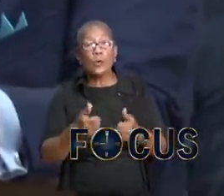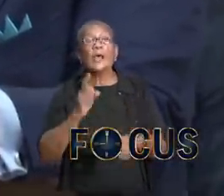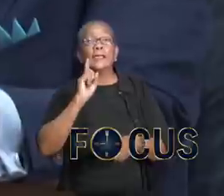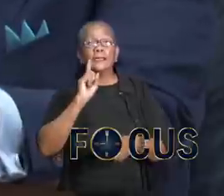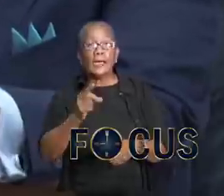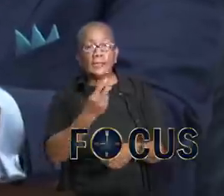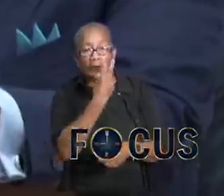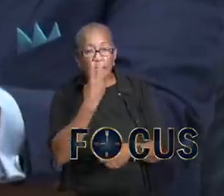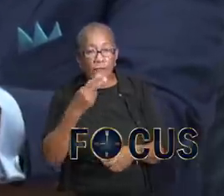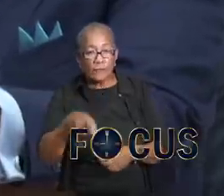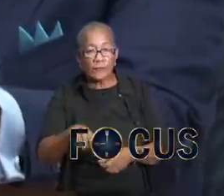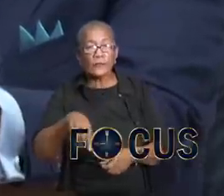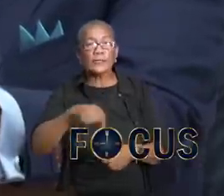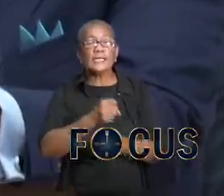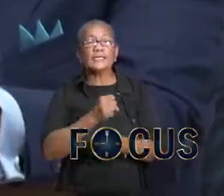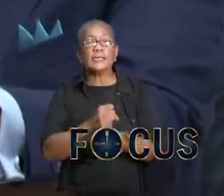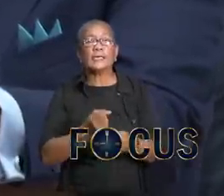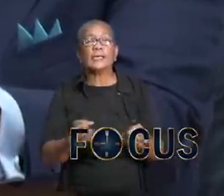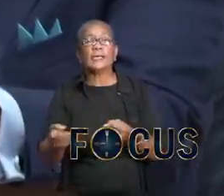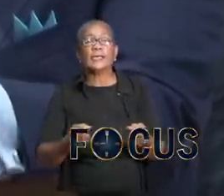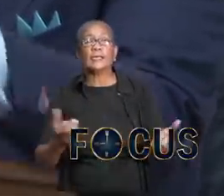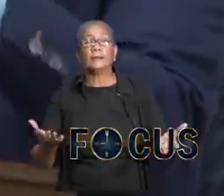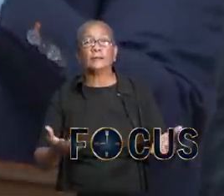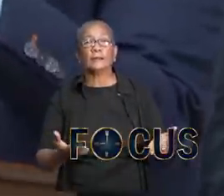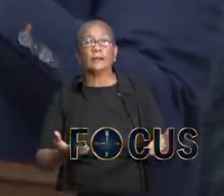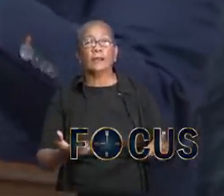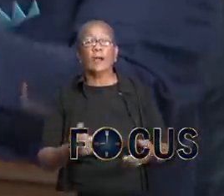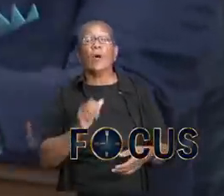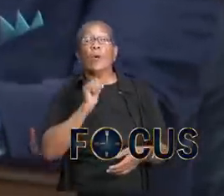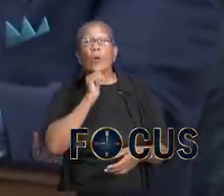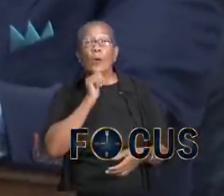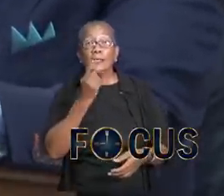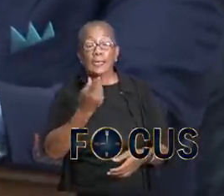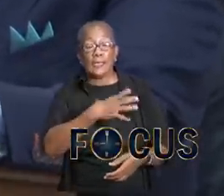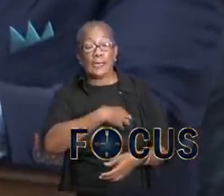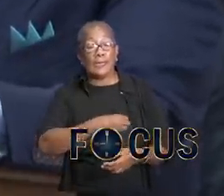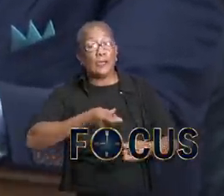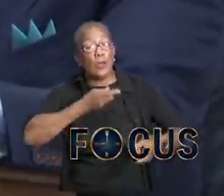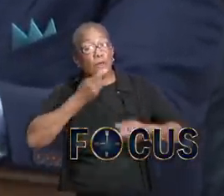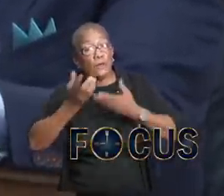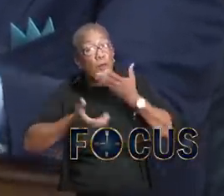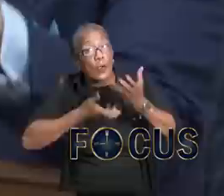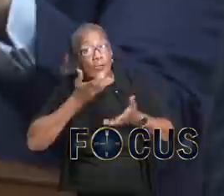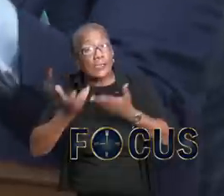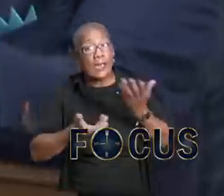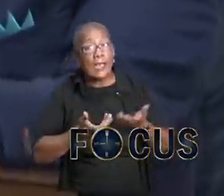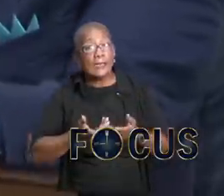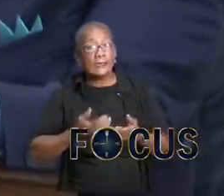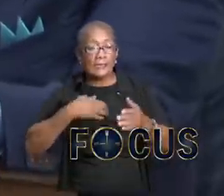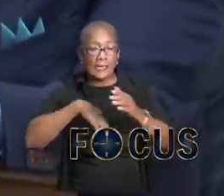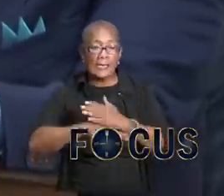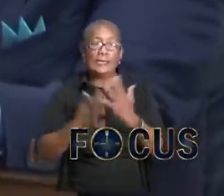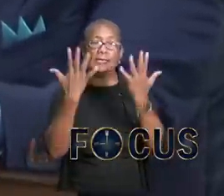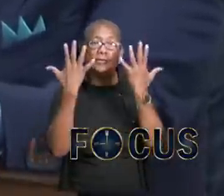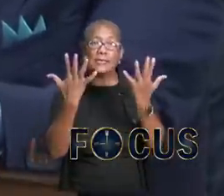visie van deze regering. Want ik kan je wel vertellen, in die